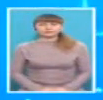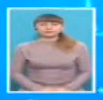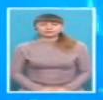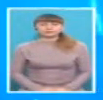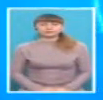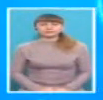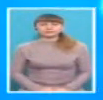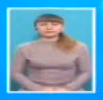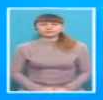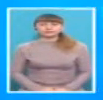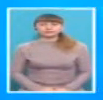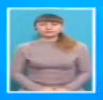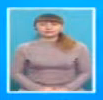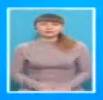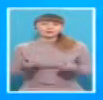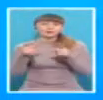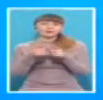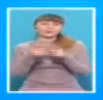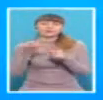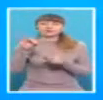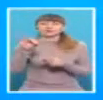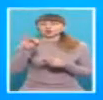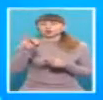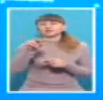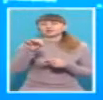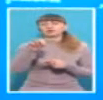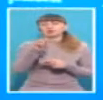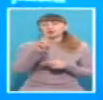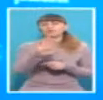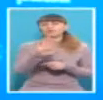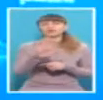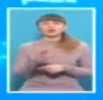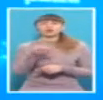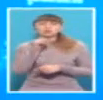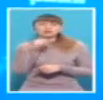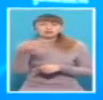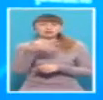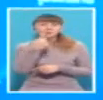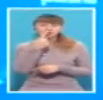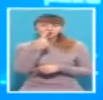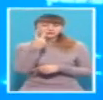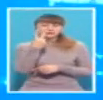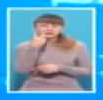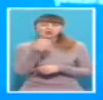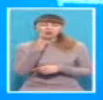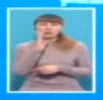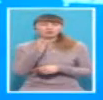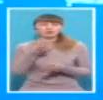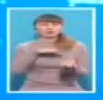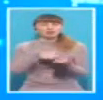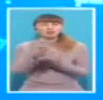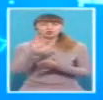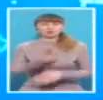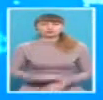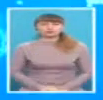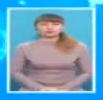Ал синоптиктердің мәліметінше Қостанай облысындағы алдағы екі күнде көктайғақ болып, желдің жылдамдығы секундына 15-20